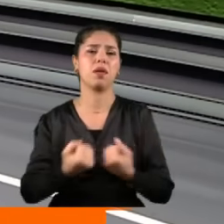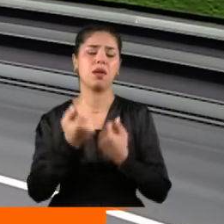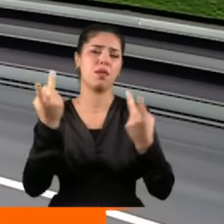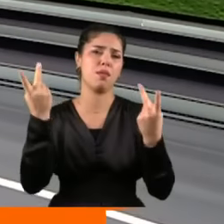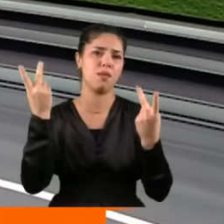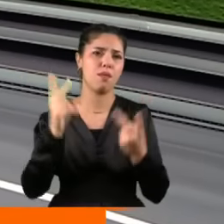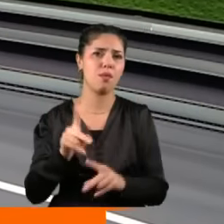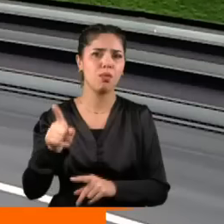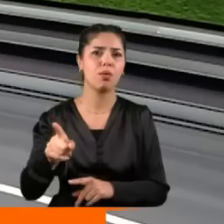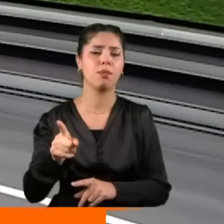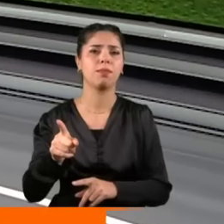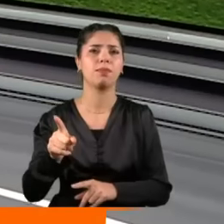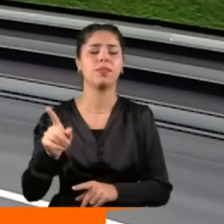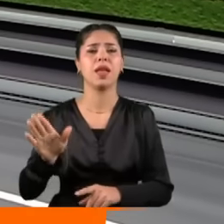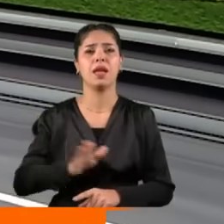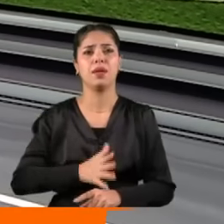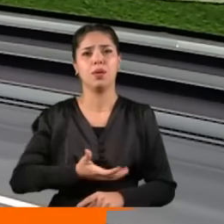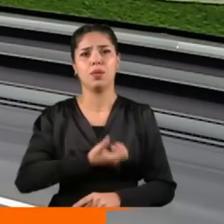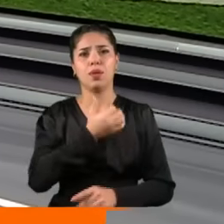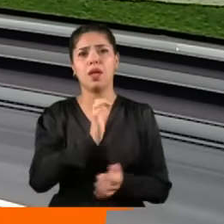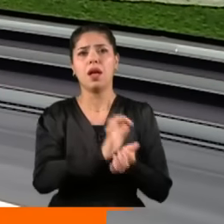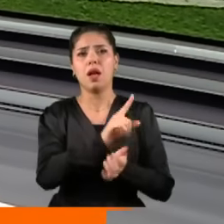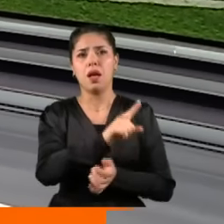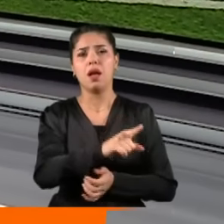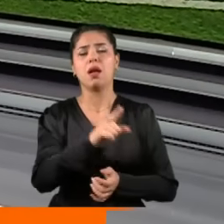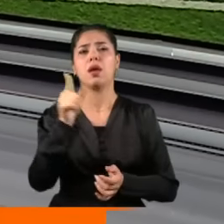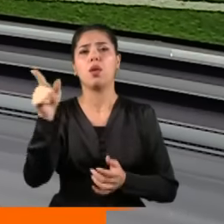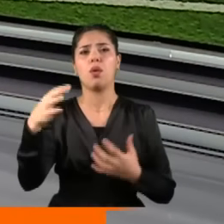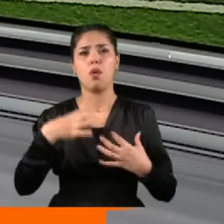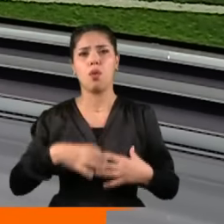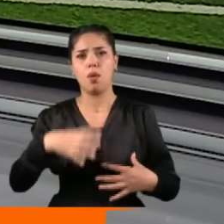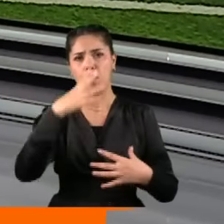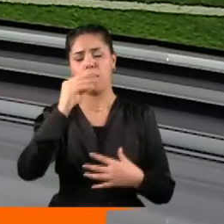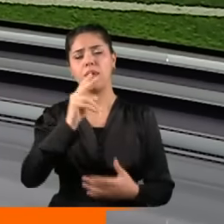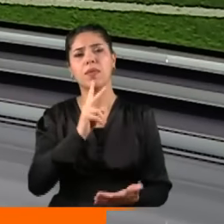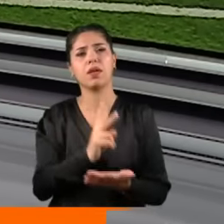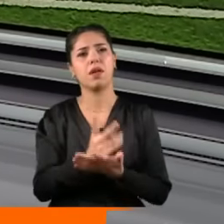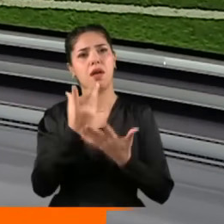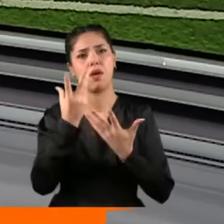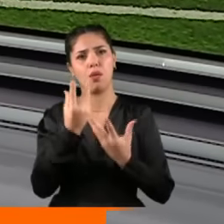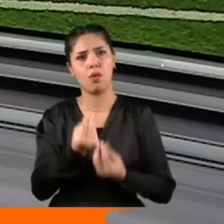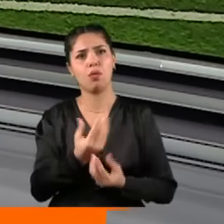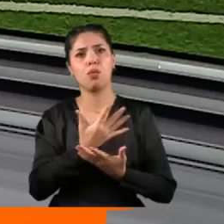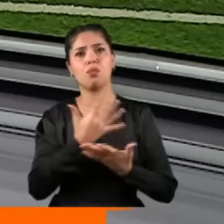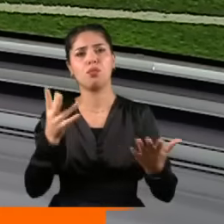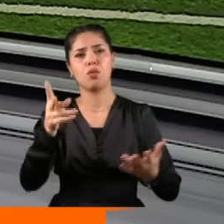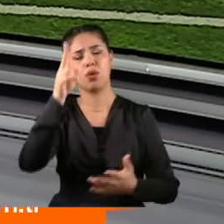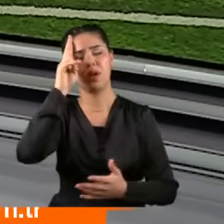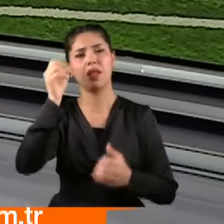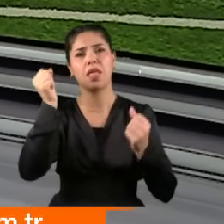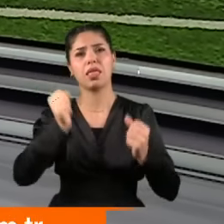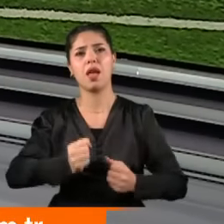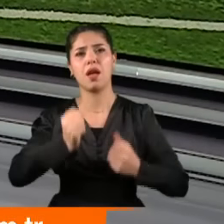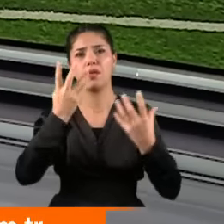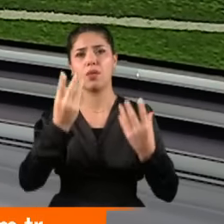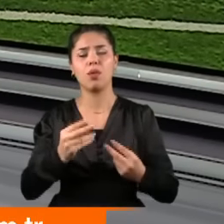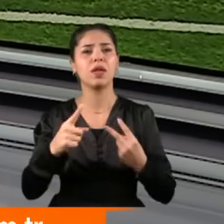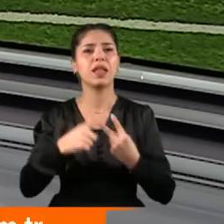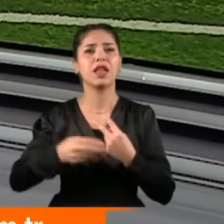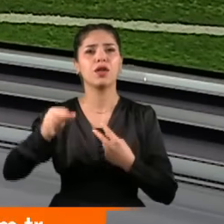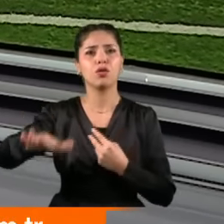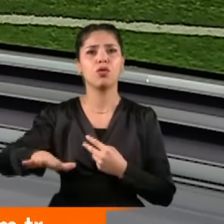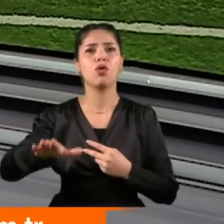hayatını kaybetmişti. Evlat acısı yaşayan aile Kurt'un organlarını bağışlama kararı aldı. Büyük bir Galatasaray taraftarı olan Yiğit'in